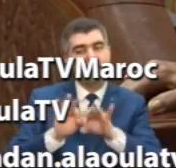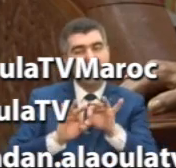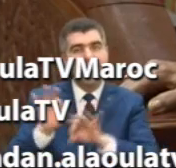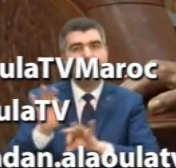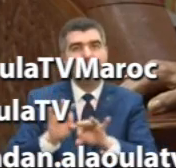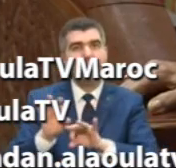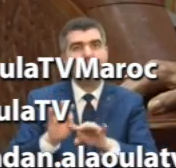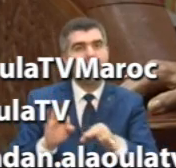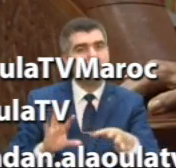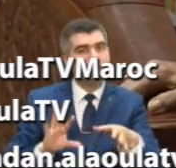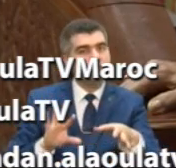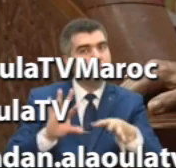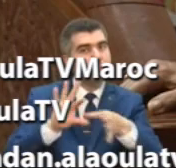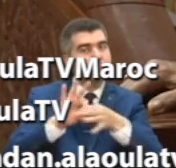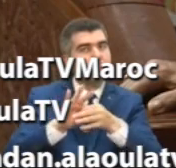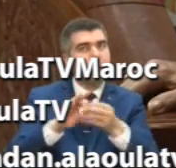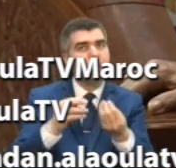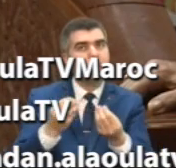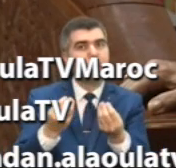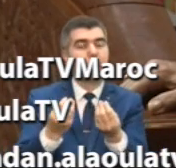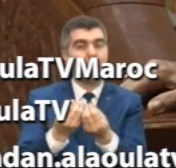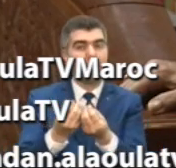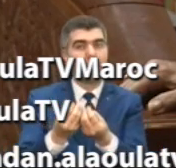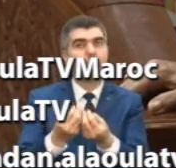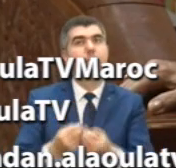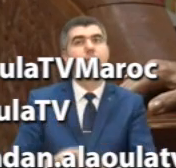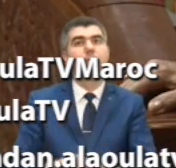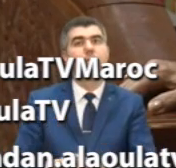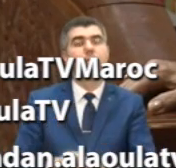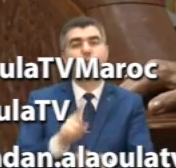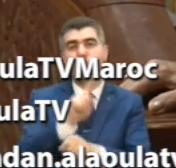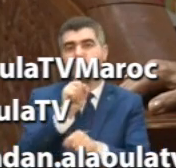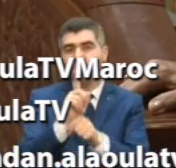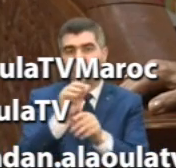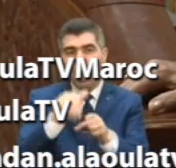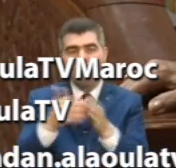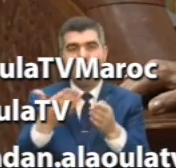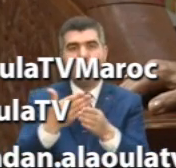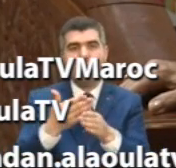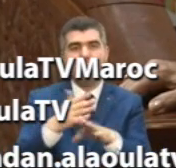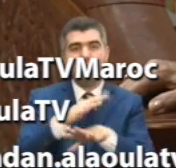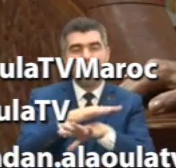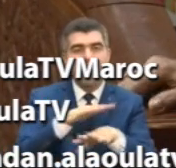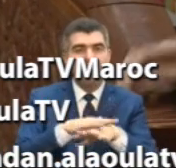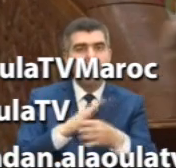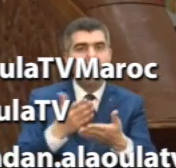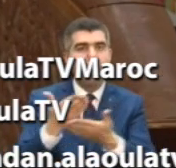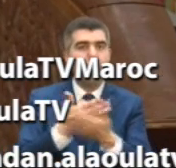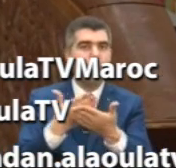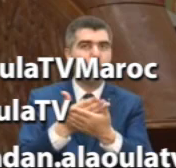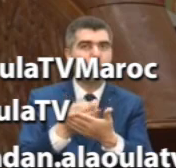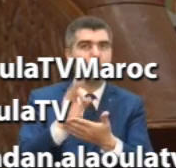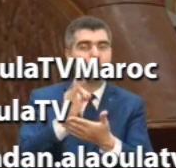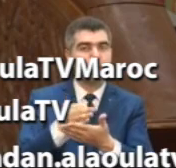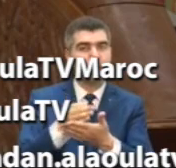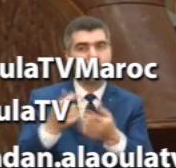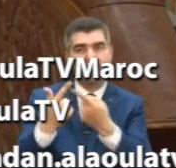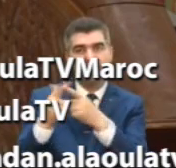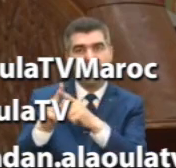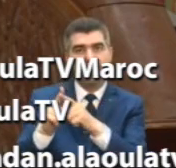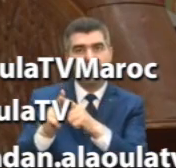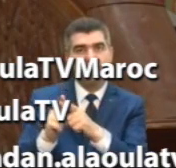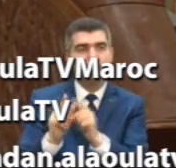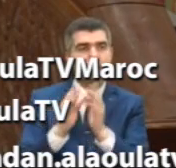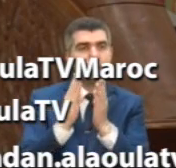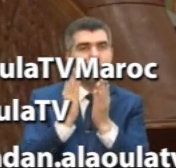إطار تعاقدي مع المنظومة المحلية باش نوفروا الخدمات ديال القرب والتجهيزات الأساسية في